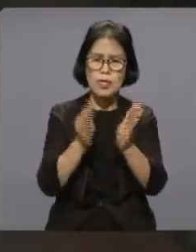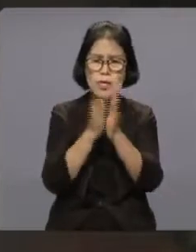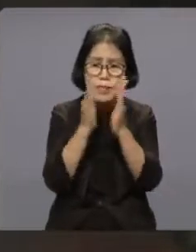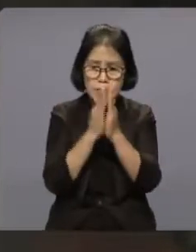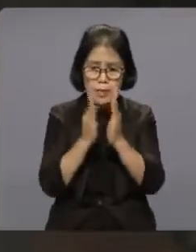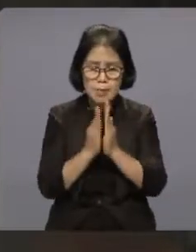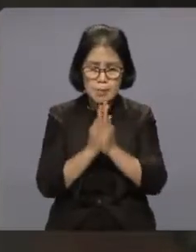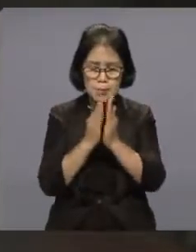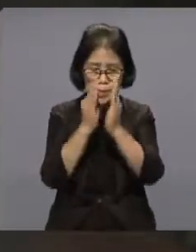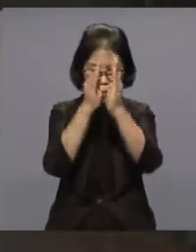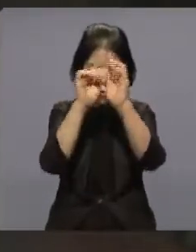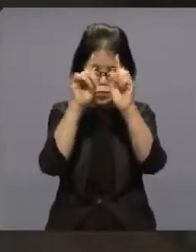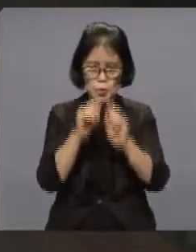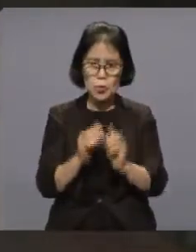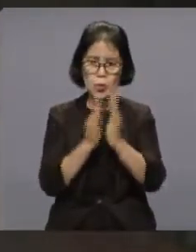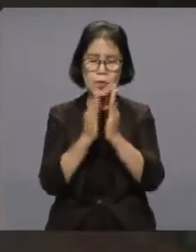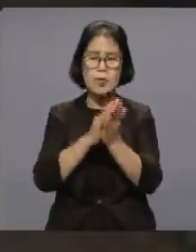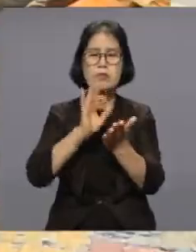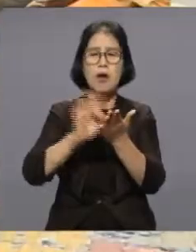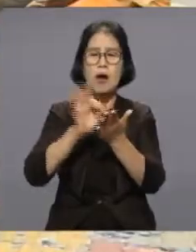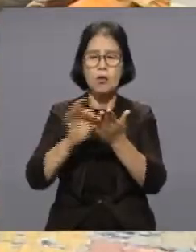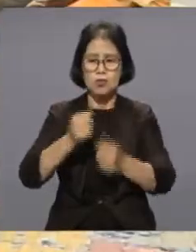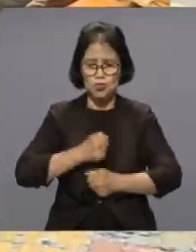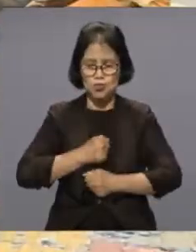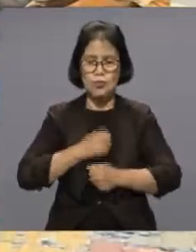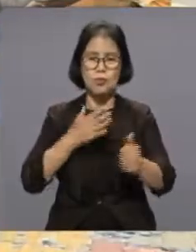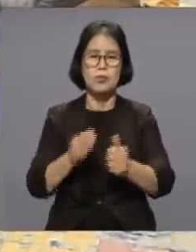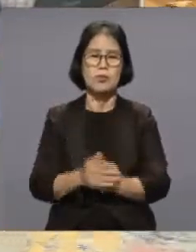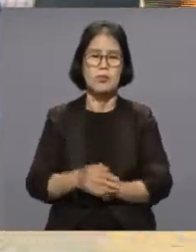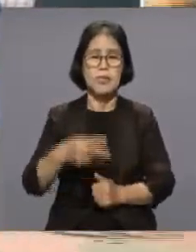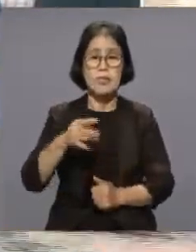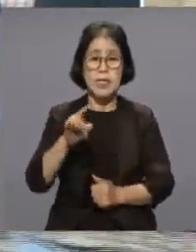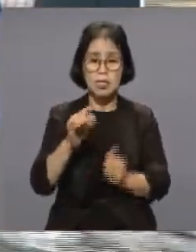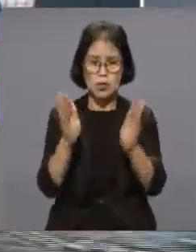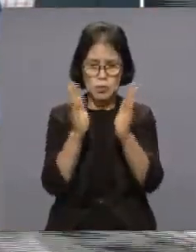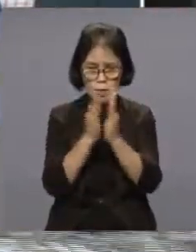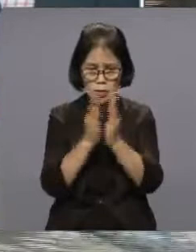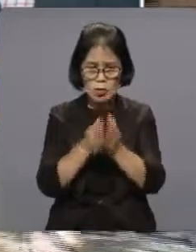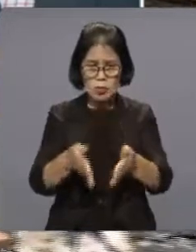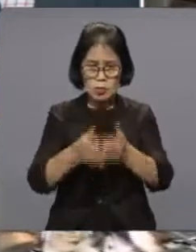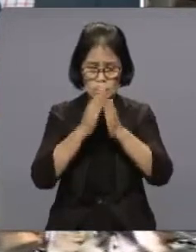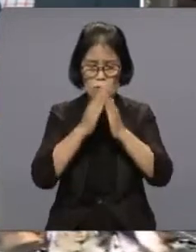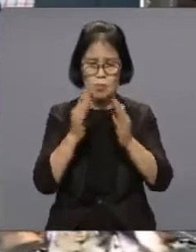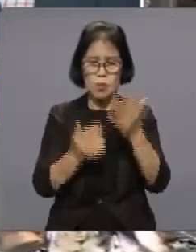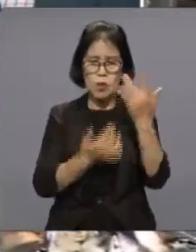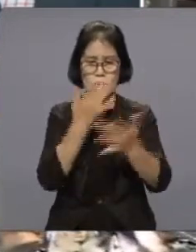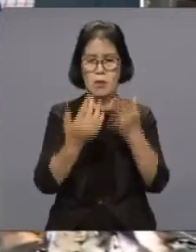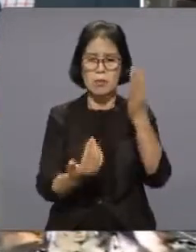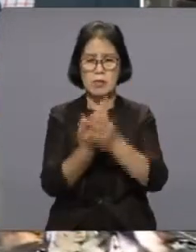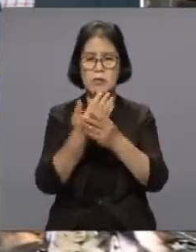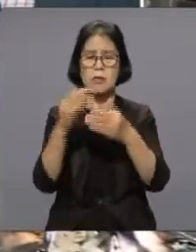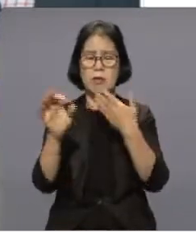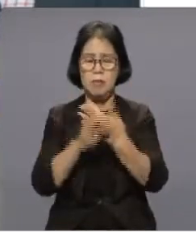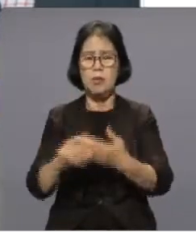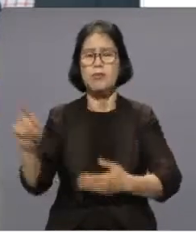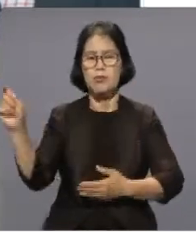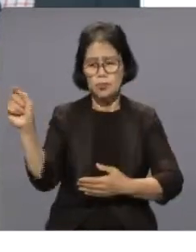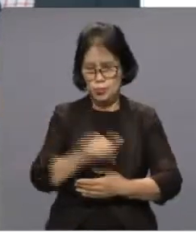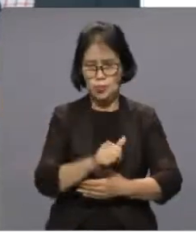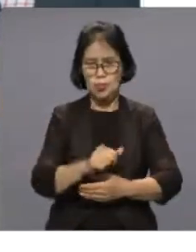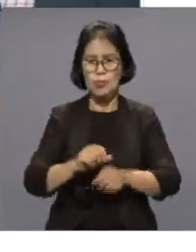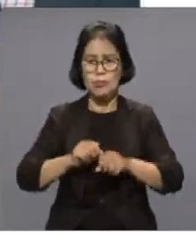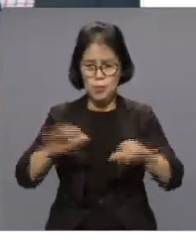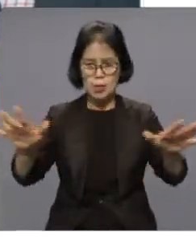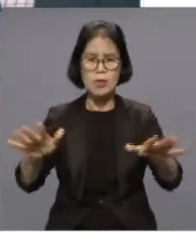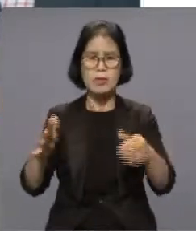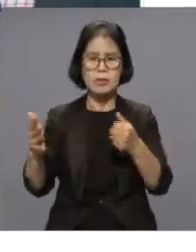패널 사용에 각별한 주의를 당부합니다. 샌드위치 패널로 지어진 건물은 화재가 발생하면 급속도로